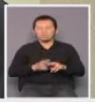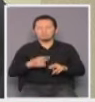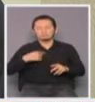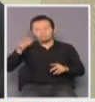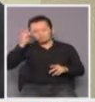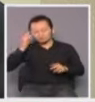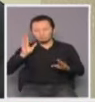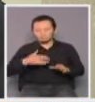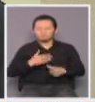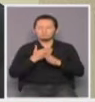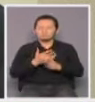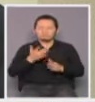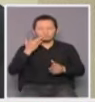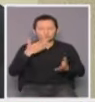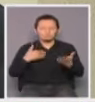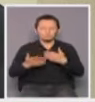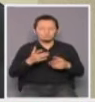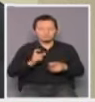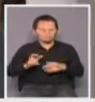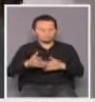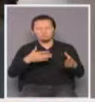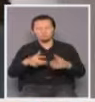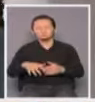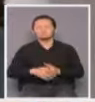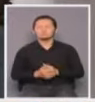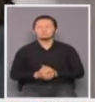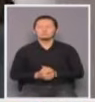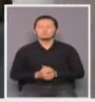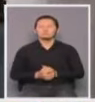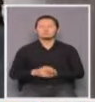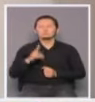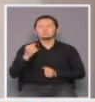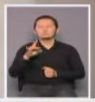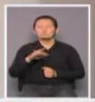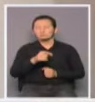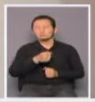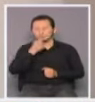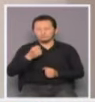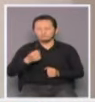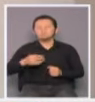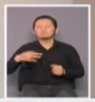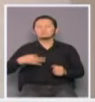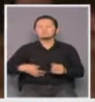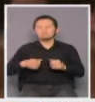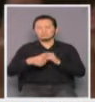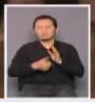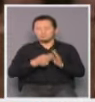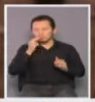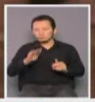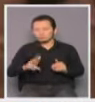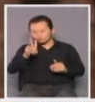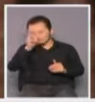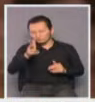всегда было честью дружить именно с людьми из Запада. У Кайрата Ага старшему ребенку 16 лет, младшему – 3